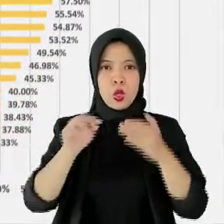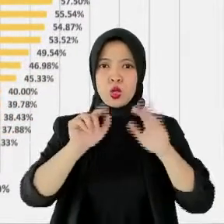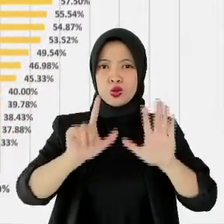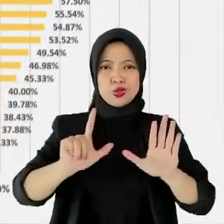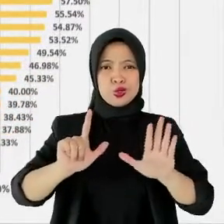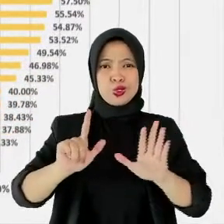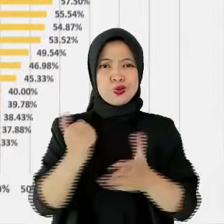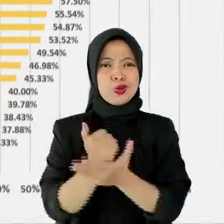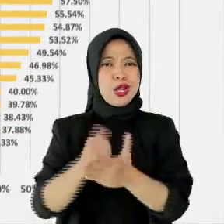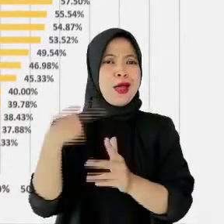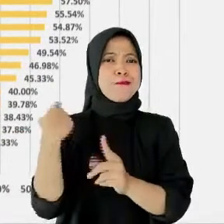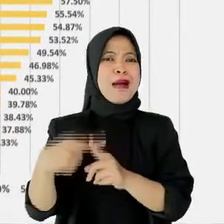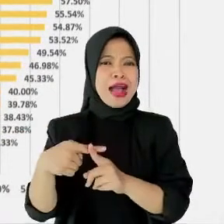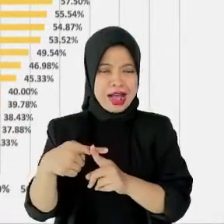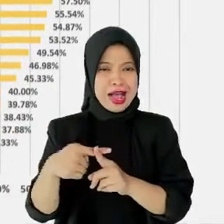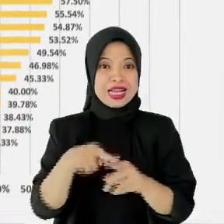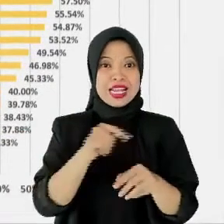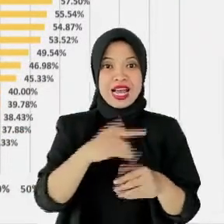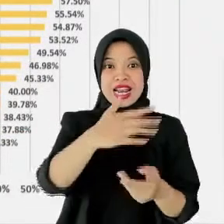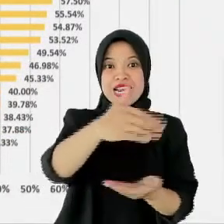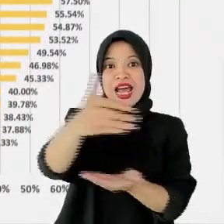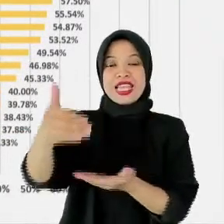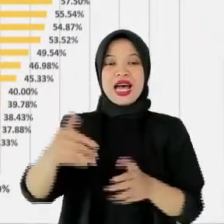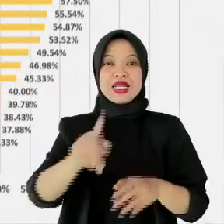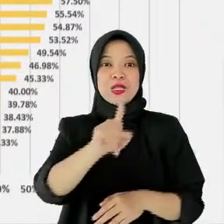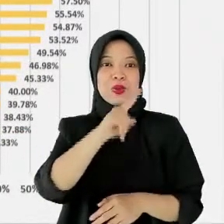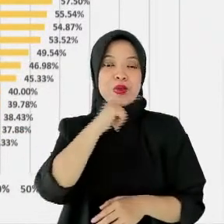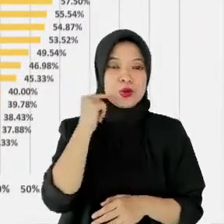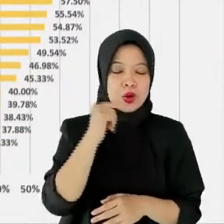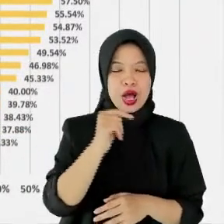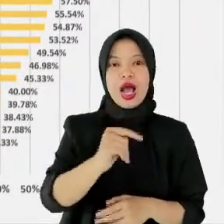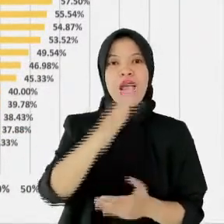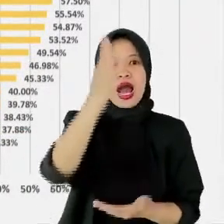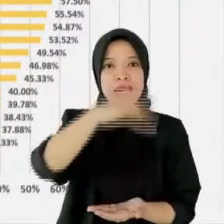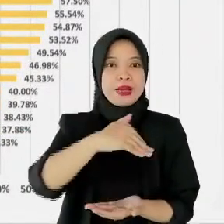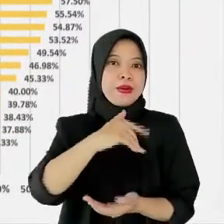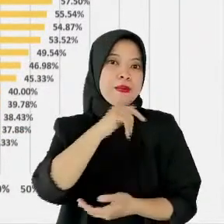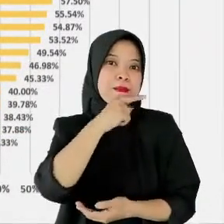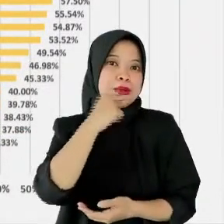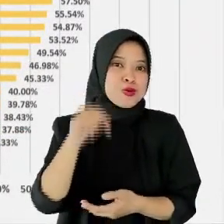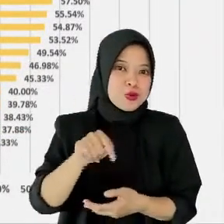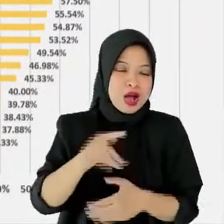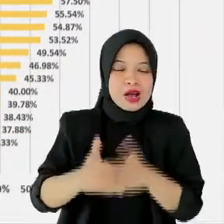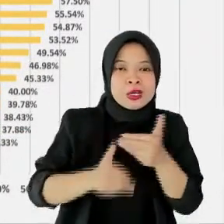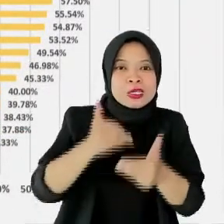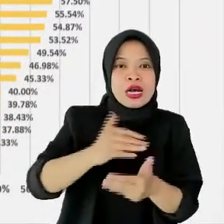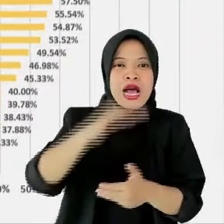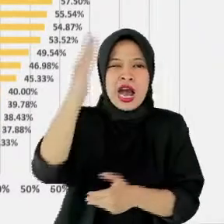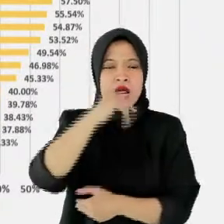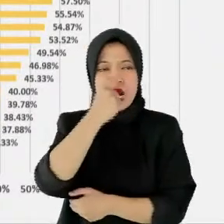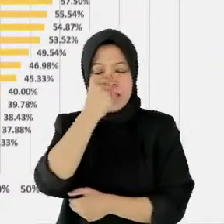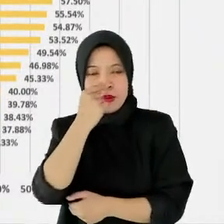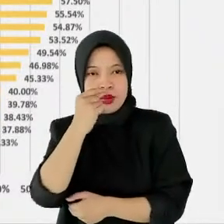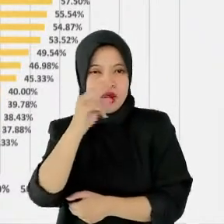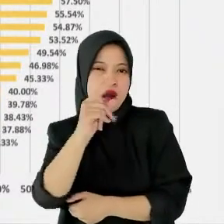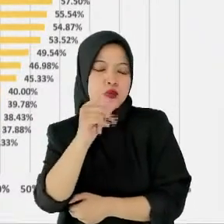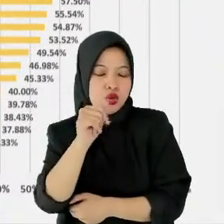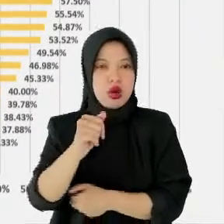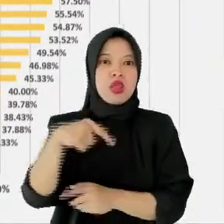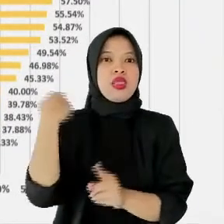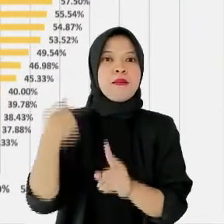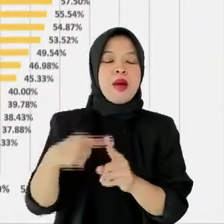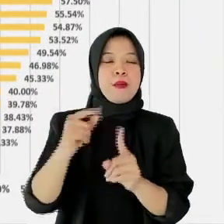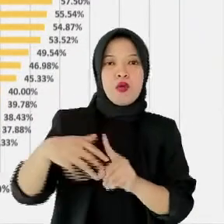7 nambah nih Dokter Lola. Kalau tadi kan mingguan nih, saya ngambil hari Minggu. Ini kita masuk lagi ke hari Rabu, angkanya sudah nambah